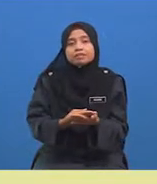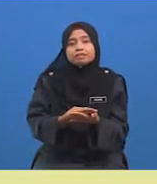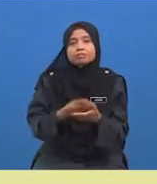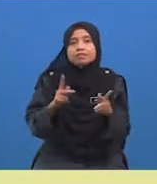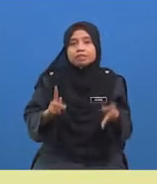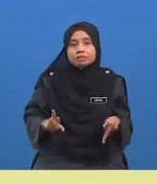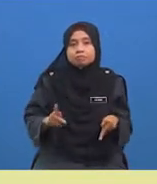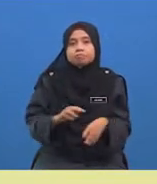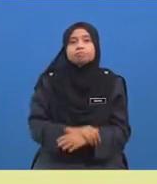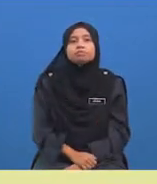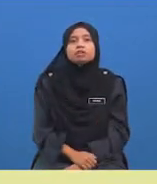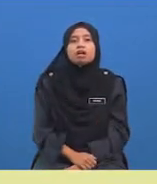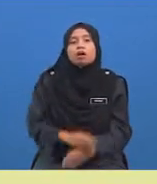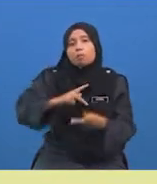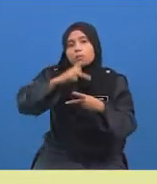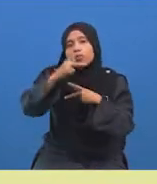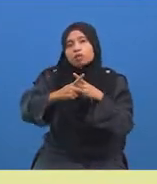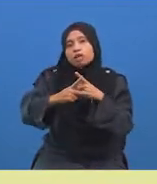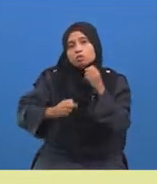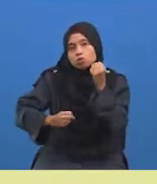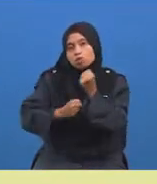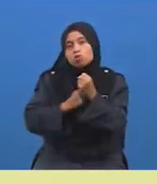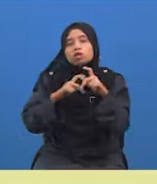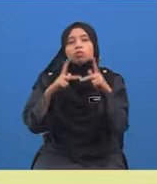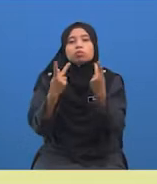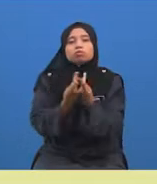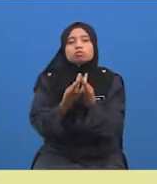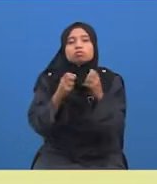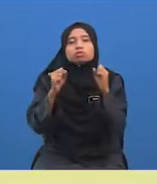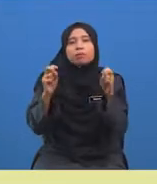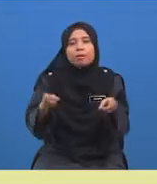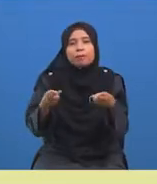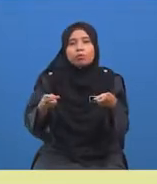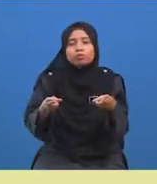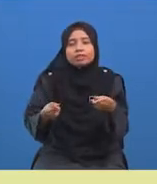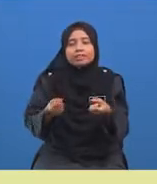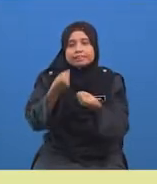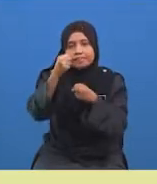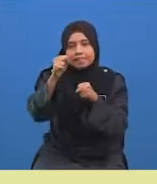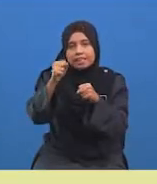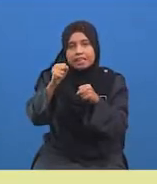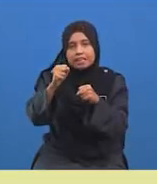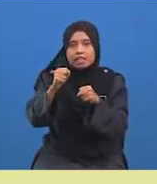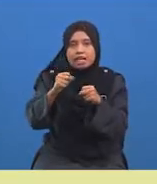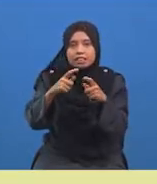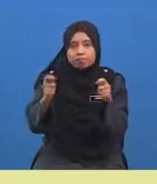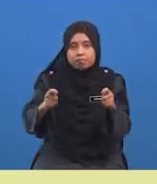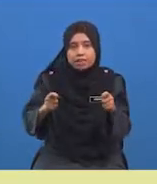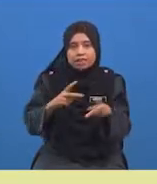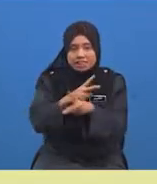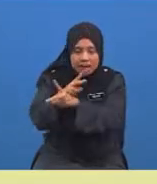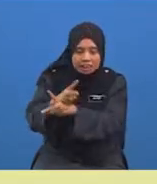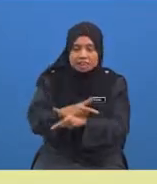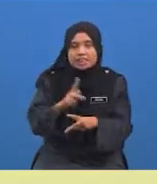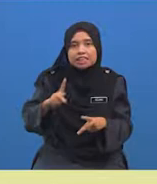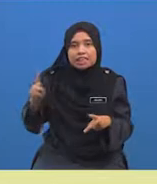sekalian. Program sokongan keluarga di mana pihak pengurusan menyediakan pusat asuhan kanak-kanak di tempat